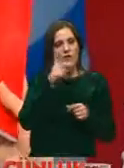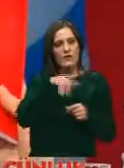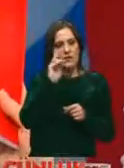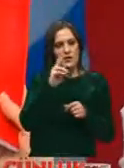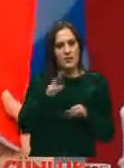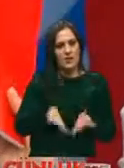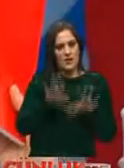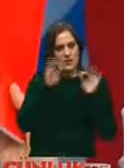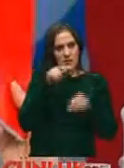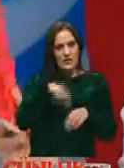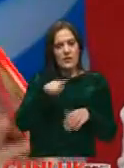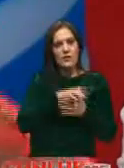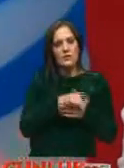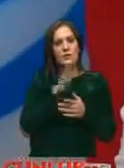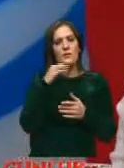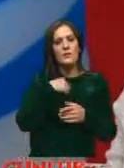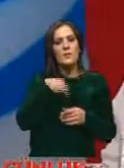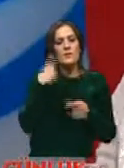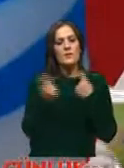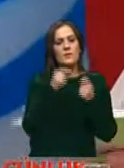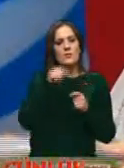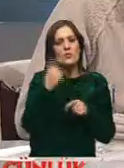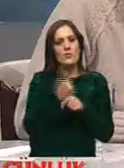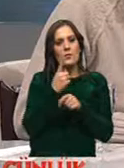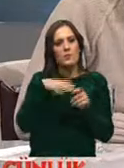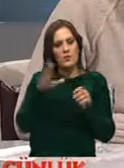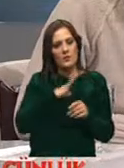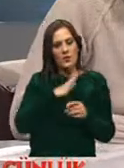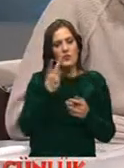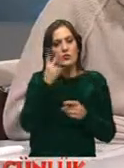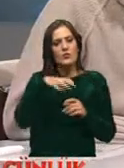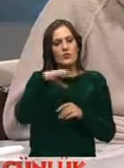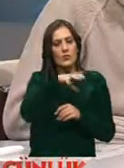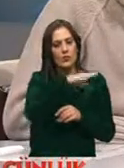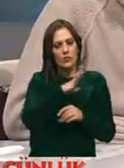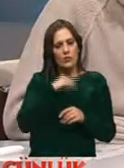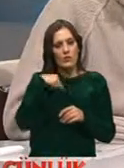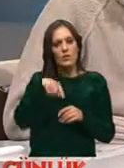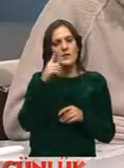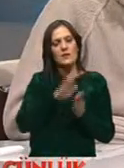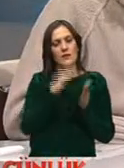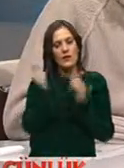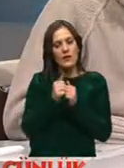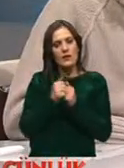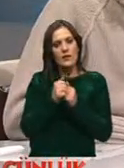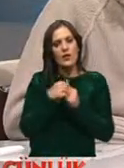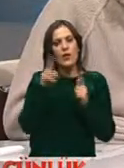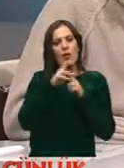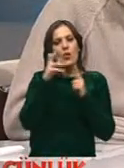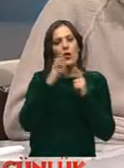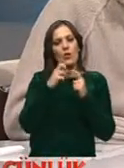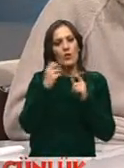Sizler tarafından hazırlandı. Evet. Harika. Bizim işimizin şöyle bir boyutu var. Aslında üç boyutlu. Biz bir yandan